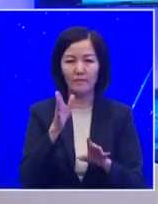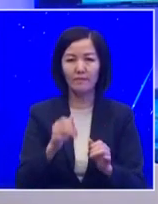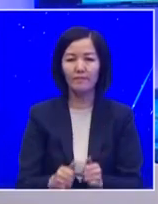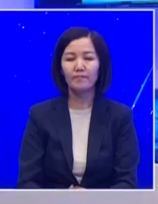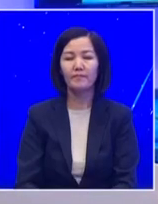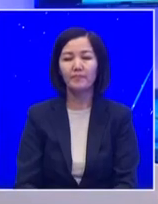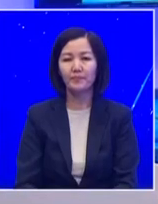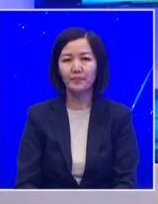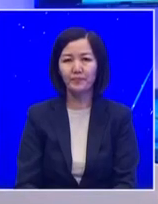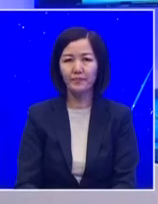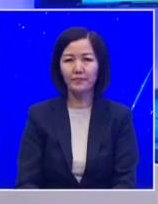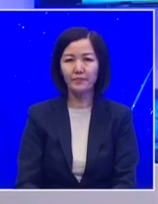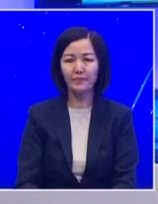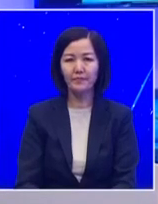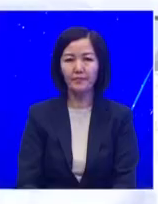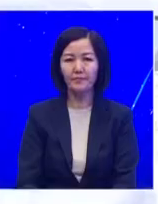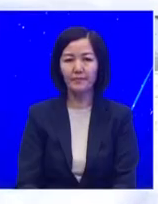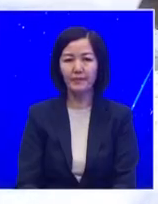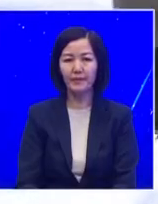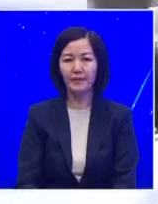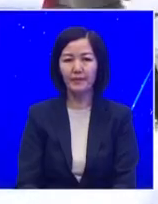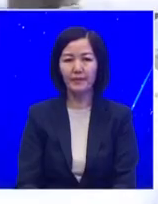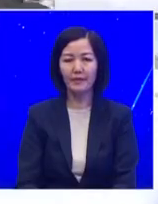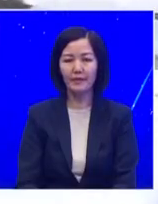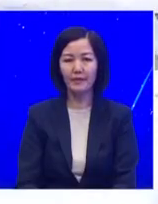доводы обеих сторон.